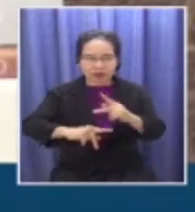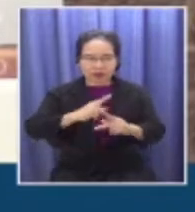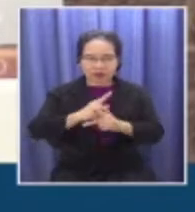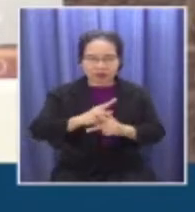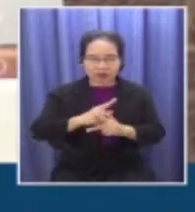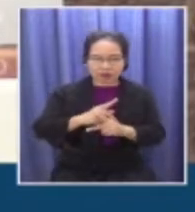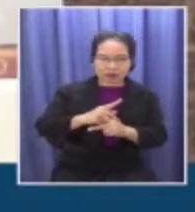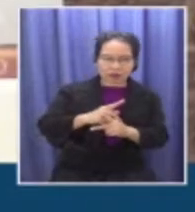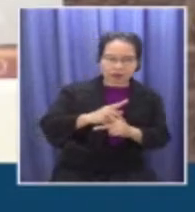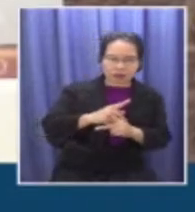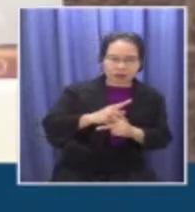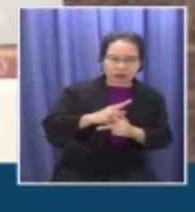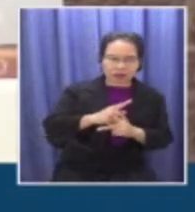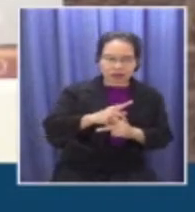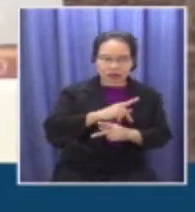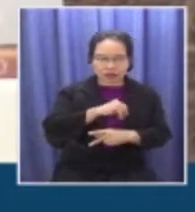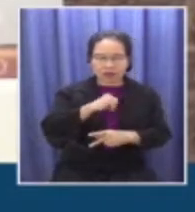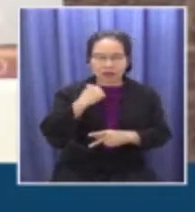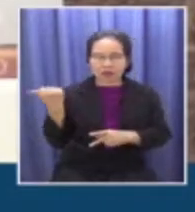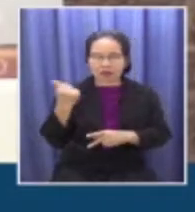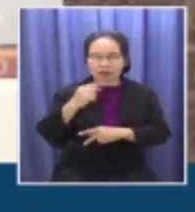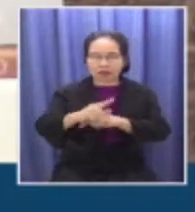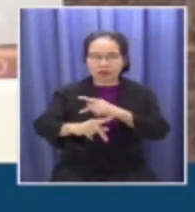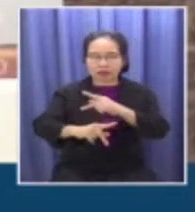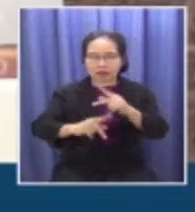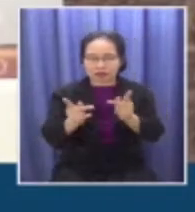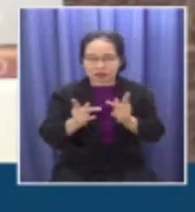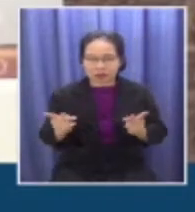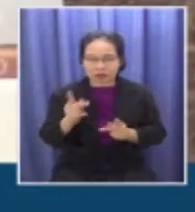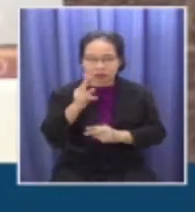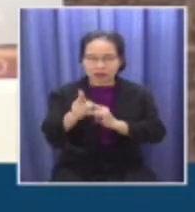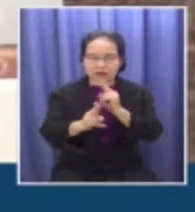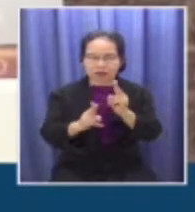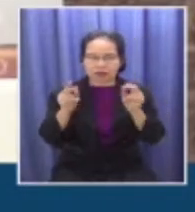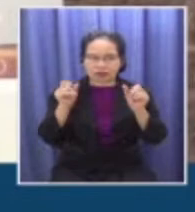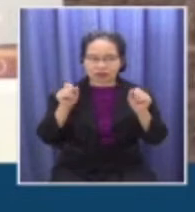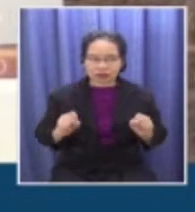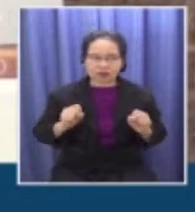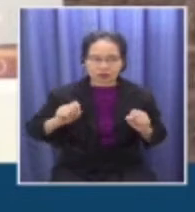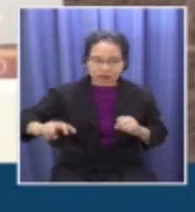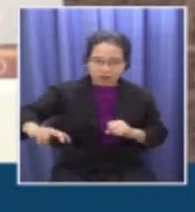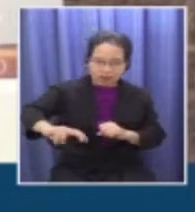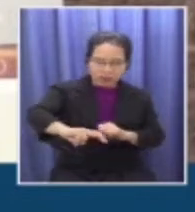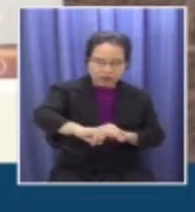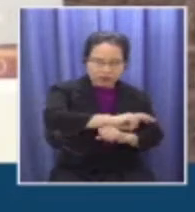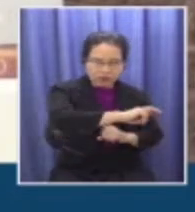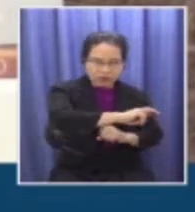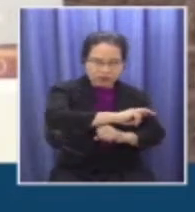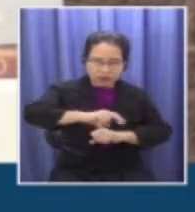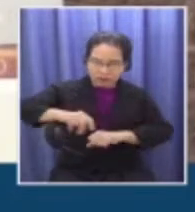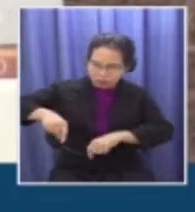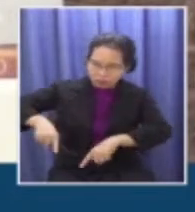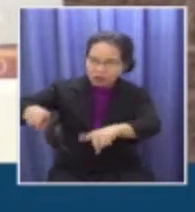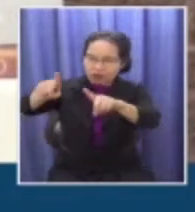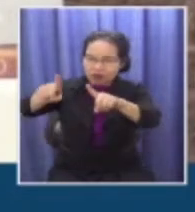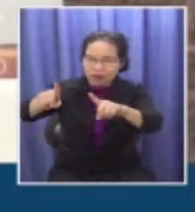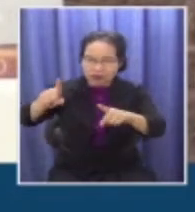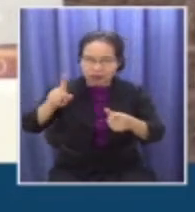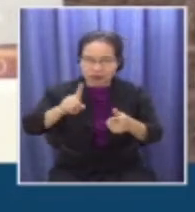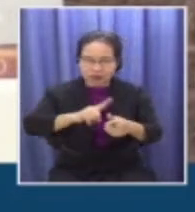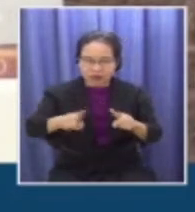yɛnom ne nneɛma bɛtumi yɛasi a awɔ Twerɛ Kronkron no mu yɛwɔ mmeammea ahodoɔ wɔ wiem